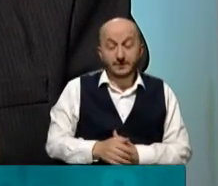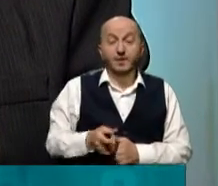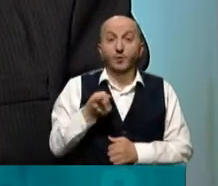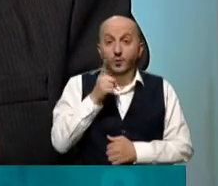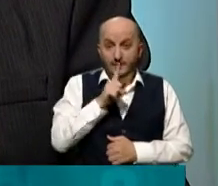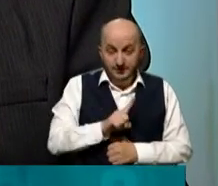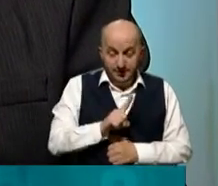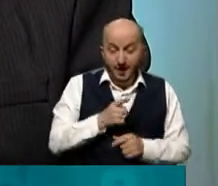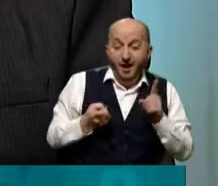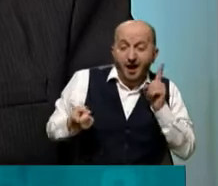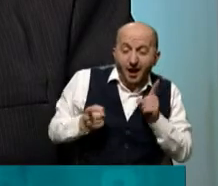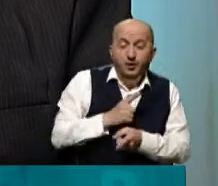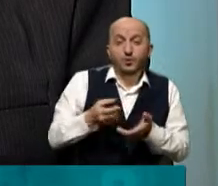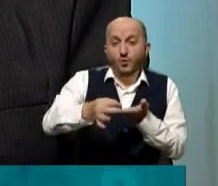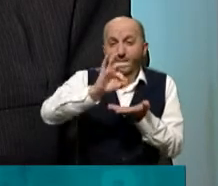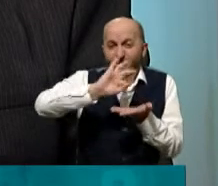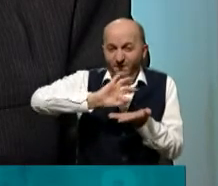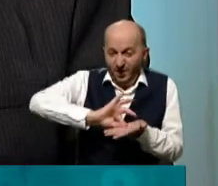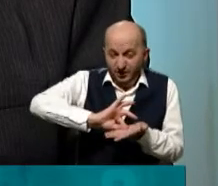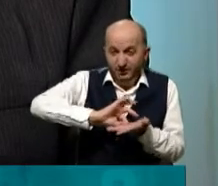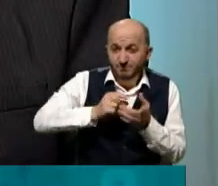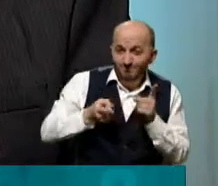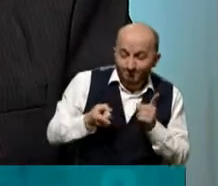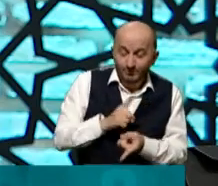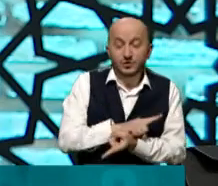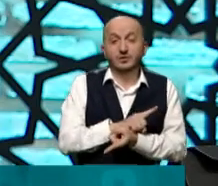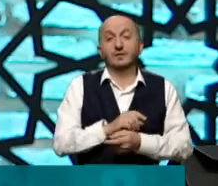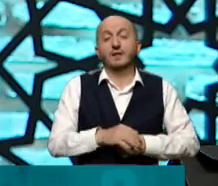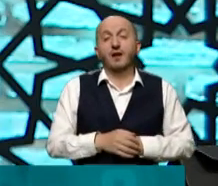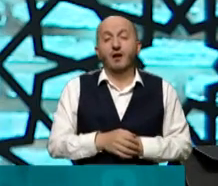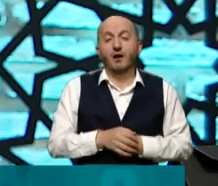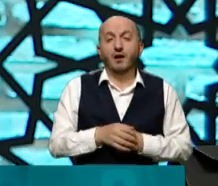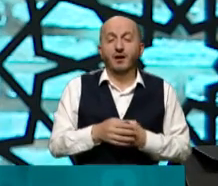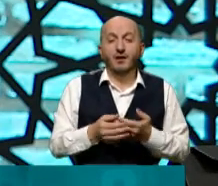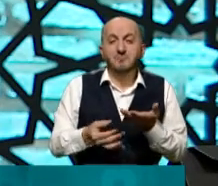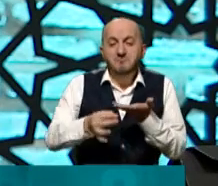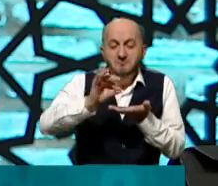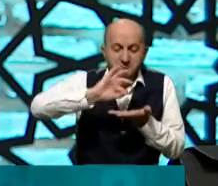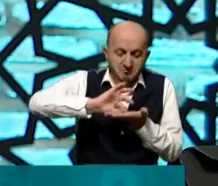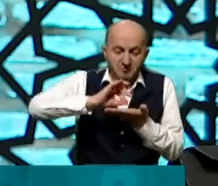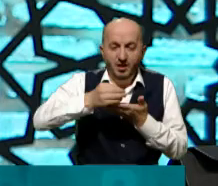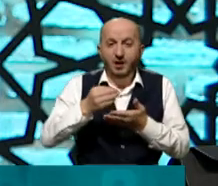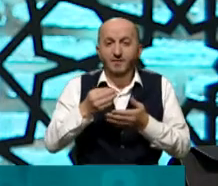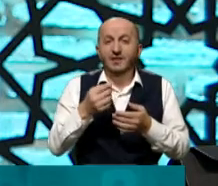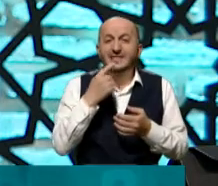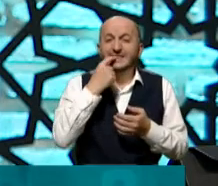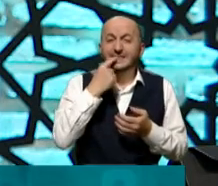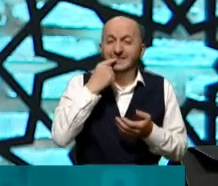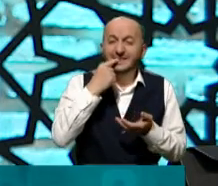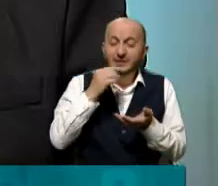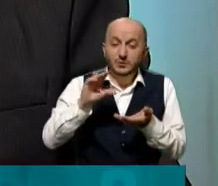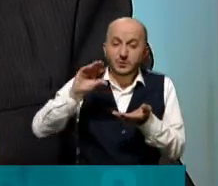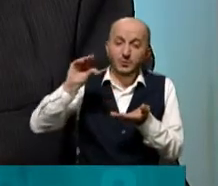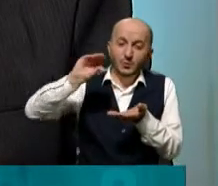Dolayısıyla her türlü falcılık, böyle işte kahveye bakarak veya kurşun dökerek